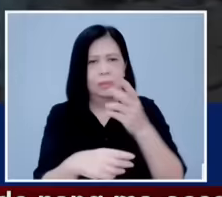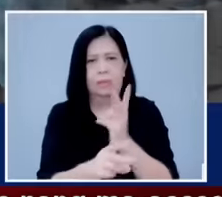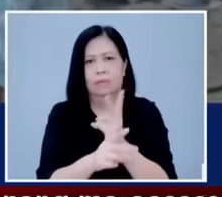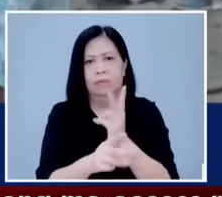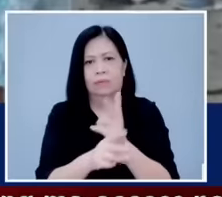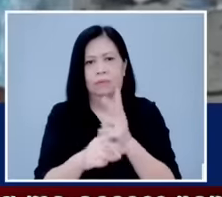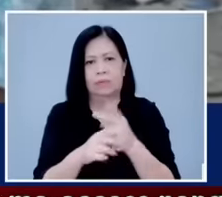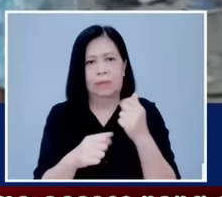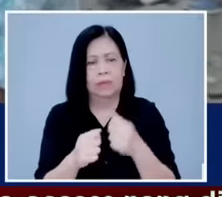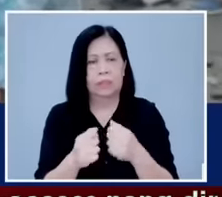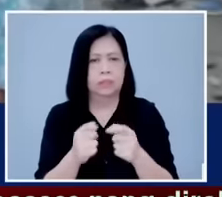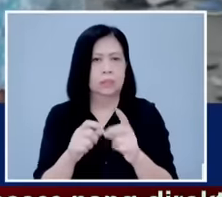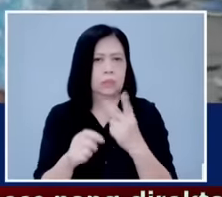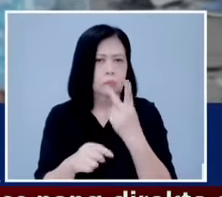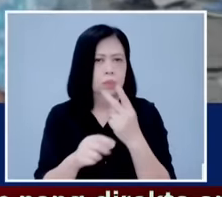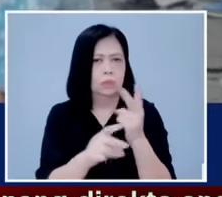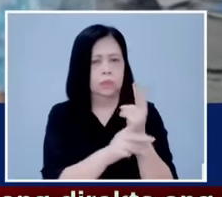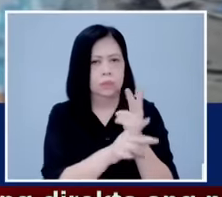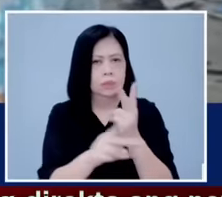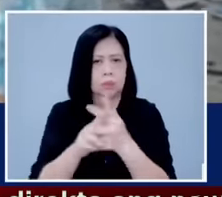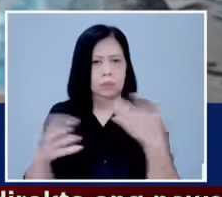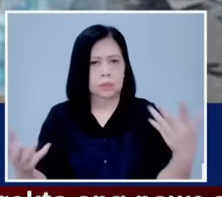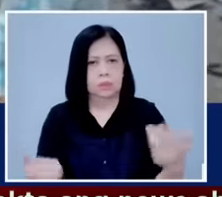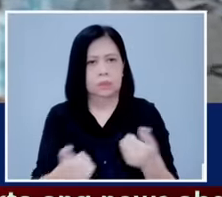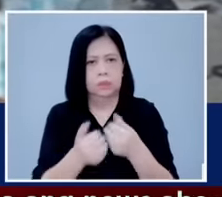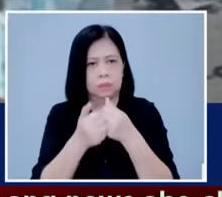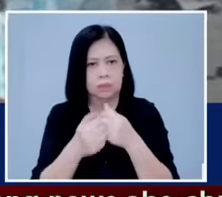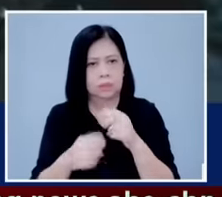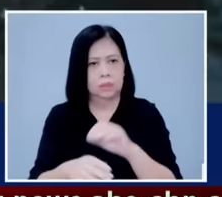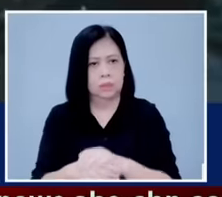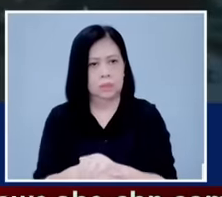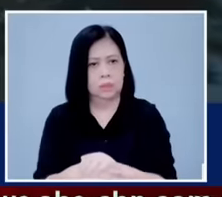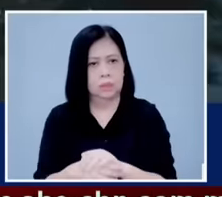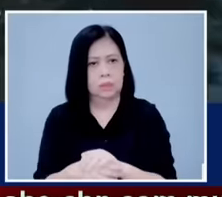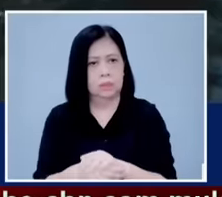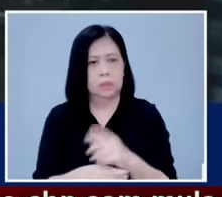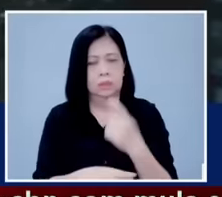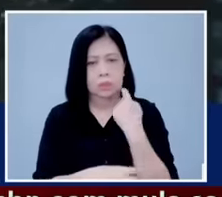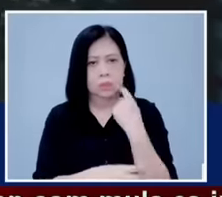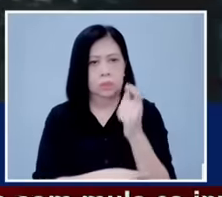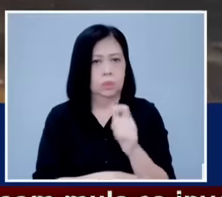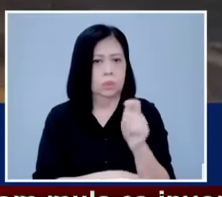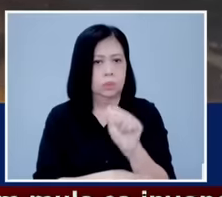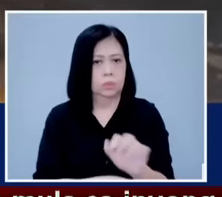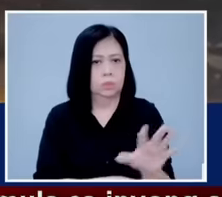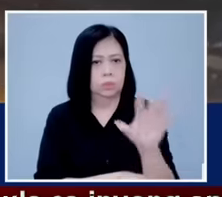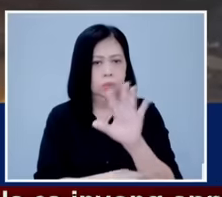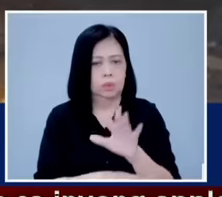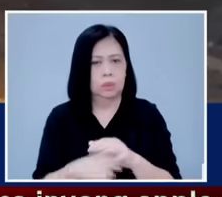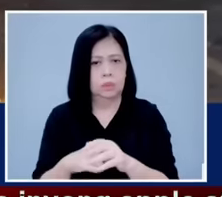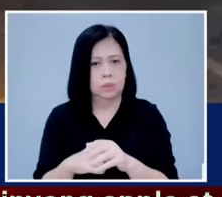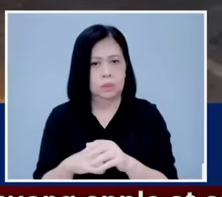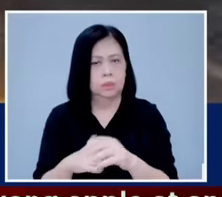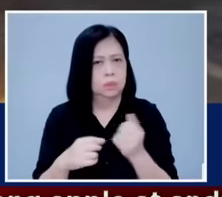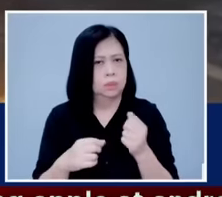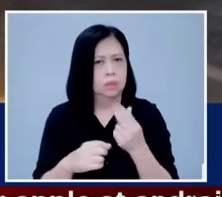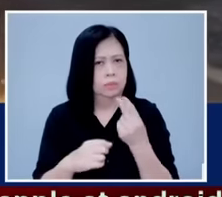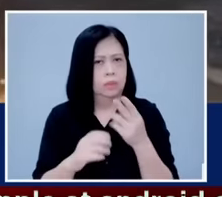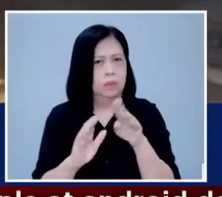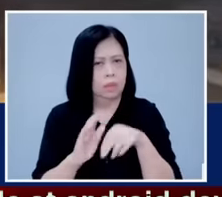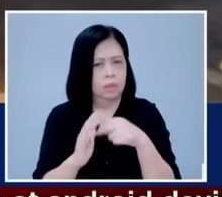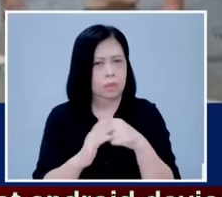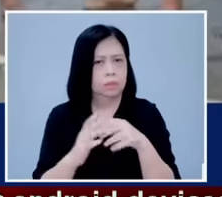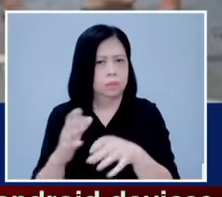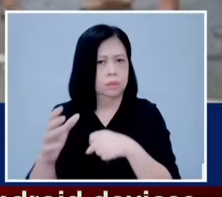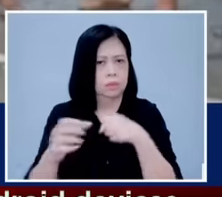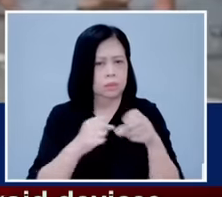at commuter van na magsalpukan sa barangay Nagkwartelan nitong Martes ng umaga. Umabot pa ng ilang oras bago nakuha ng